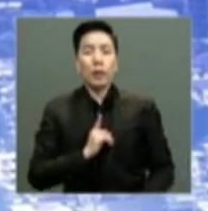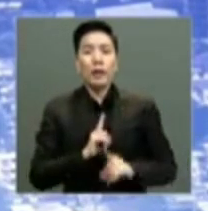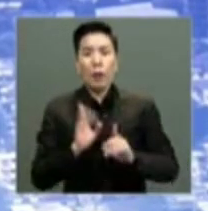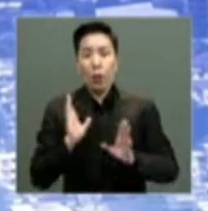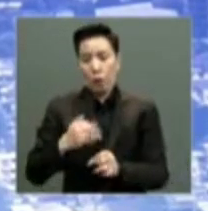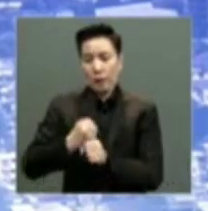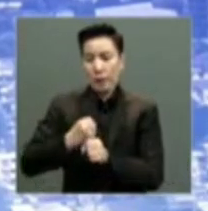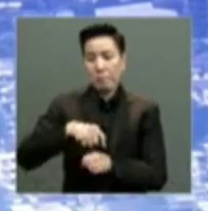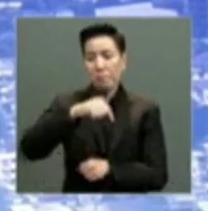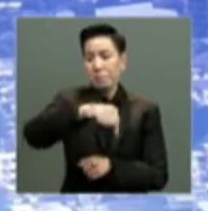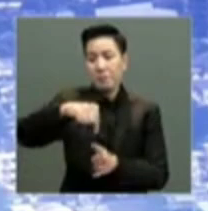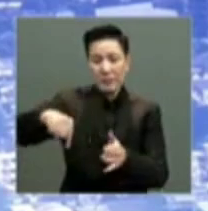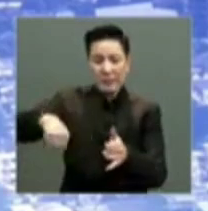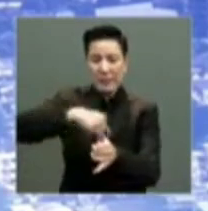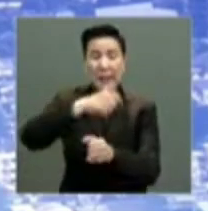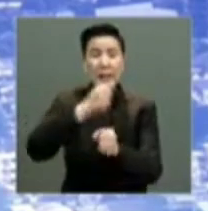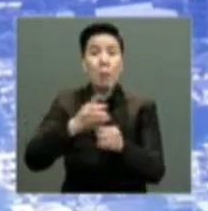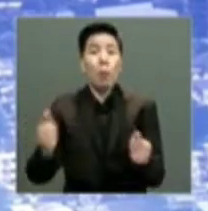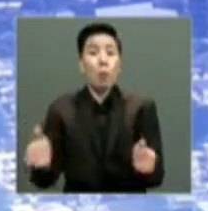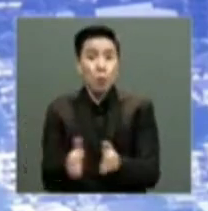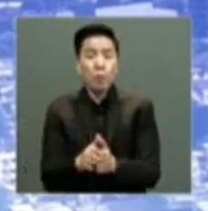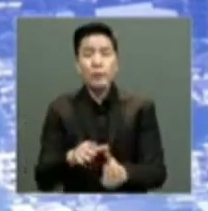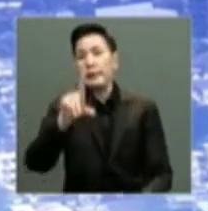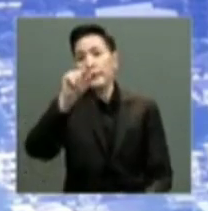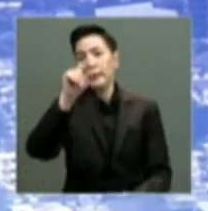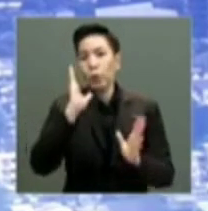คนแล้วมาเชื่อมโยงกันกับเรื่องของเอ่อเขาไม่ได้สัมผัสกับคนในครอบครัวนะครับเพราะอาศัยอยู่คนเดียวแต่สัมผัสว่าคนร่วมงานอีก20คนนะครับได้แก่พนักงานเก็บค่าโดยสารเนื้อคันเดียวกันพนักงานขับรถพนักงานเก็บค่าโดยสารที่ได้เปลี่ยนกะทำงานต่อจากผู้ป่วยนู่นนี่นั่นนะครับเรียงกันไปทั้งหมดเลยแล้วทุกคนเนี่ยถูกตามเก็บมาทำเก็บตัวอย่างของเรื่องของการหาเชื้อในโพรงจมูกเนี่ยนะฮะก็ก็หากันแล้วก็ติดตามกันอยู่ซึ่งตอนนี้ก็เดี๋ยวคงจะได้มีรายงานนะครับว่าใครบ้างที่พบชื่อไม่พบเชื้อนี่คือระบบกันการสอบสวนโรคที่ทำงานแล้วก็เราติดตามคุมกลุ่มคนเหล่านี้อยู่นะครับส่วนคนที่มิติชื่อนี่เดี๋ยวๆมีรายงานเพิ่มเติมอะไรอย่างไรก็จะยืนยันอีกทีนึงเดี๋ยวผมก็ทาบชมต้องการก็จะมารายงาน